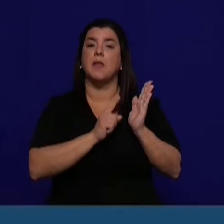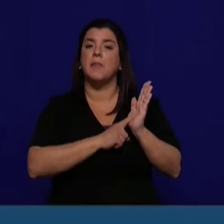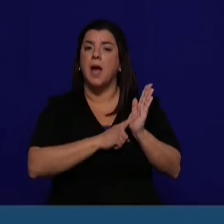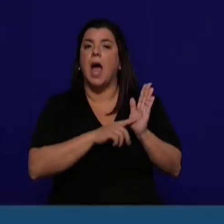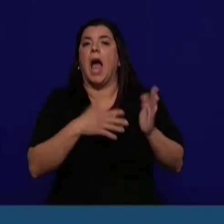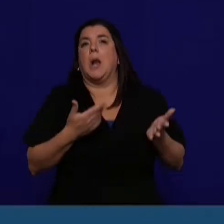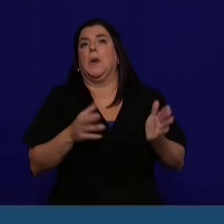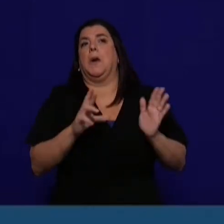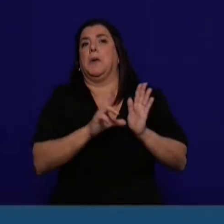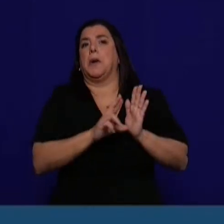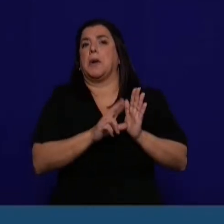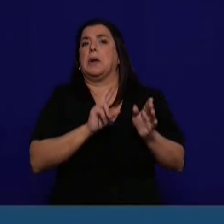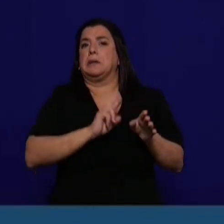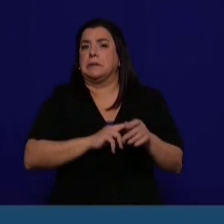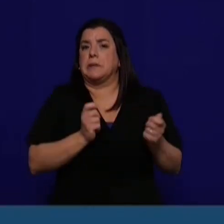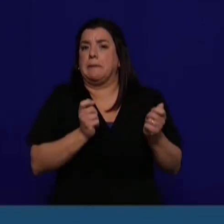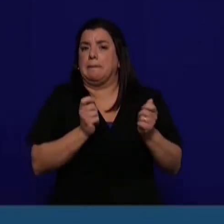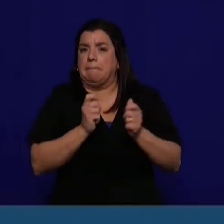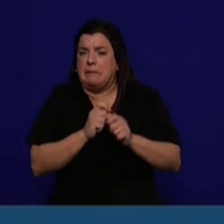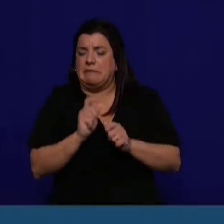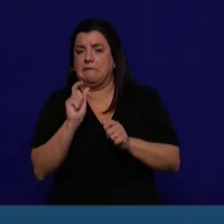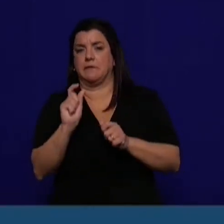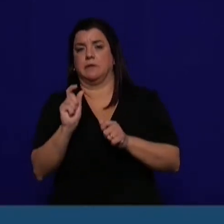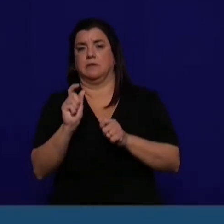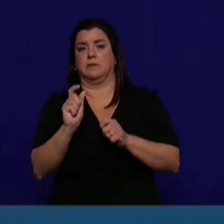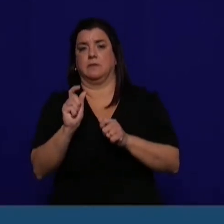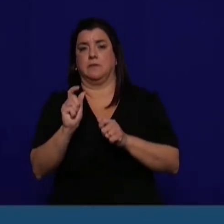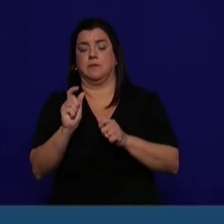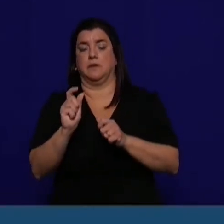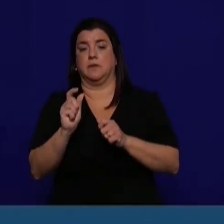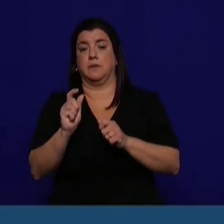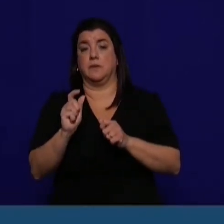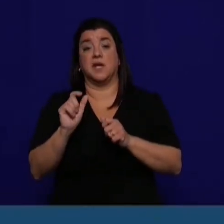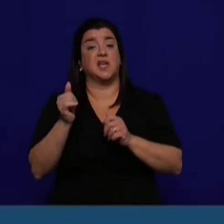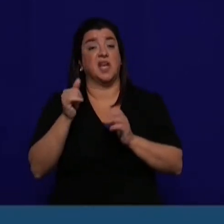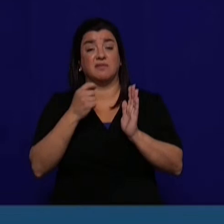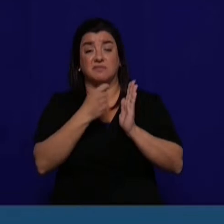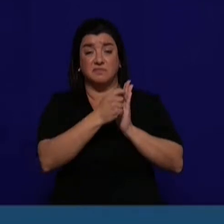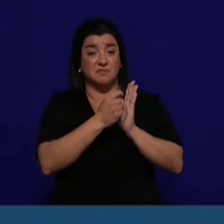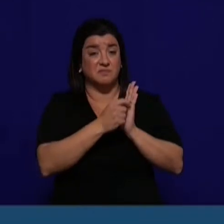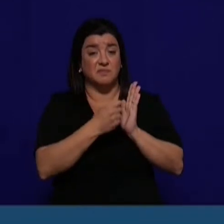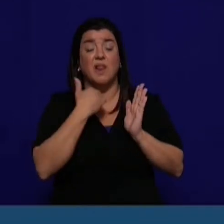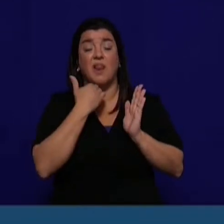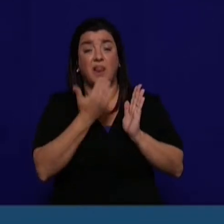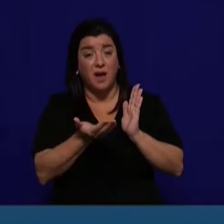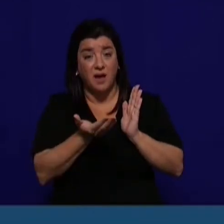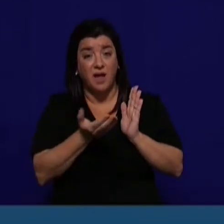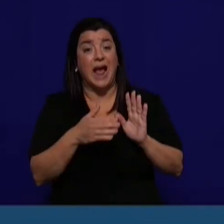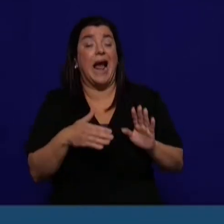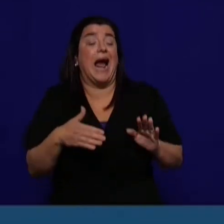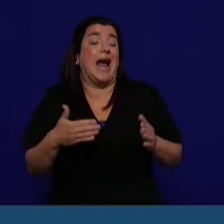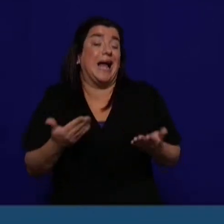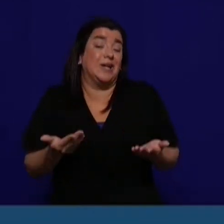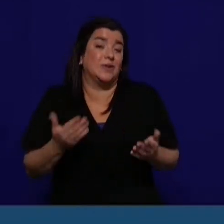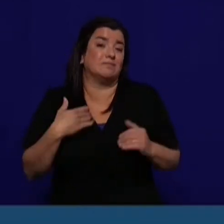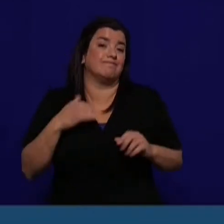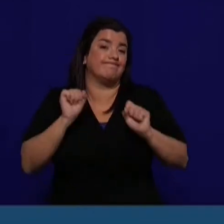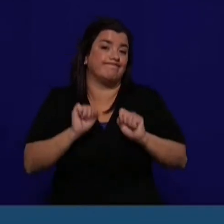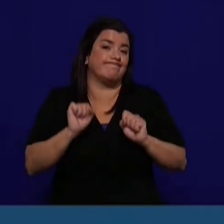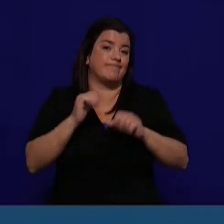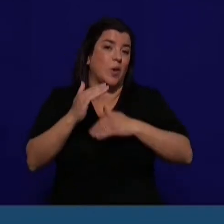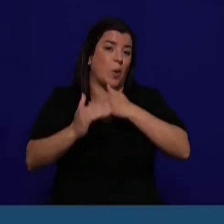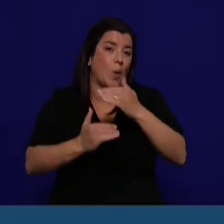criteria li huma iktar relevanti minn kriterja oħrajn u għabbażi ta' dawk il-kriterja aħna kull miżura li hemm fil-post